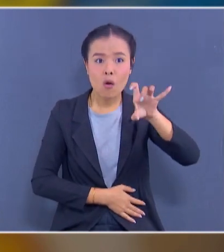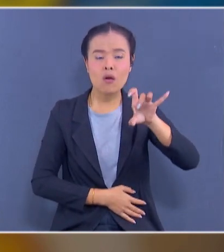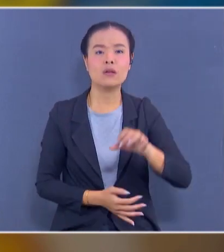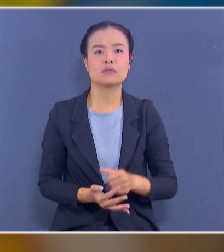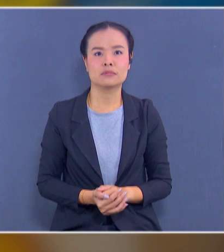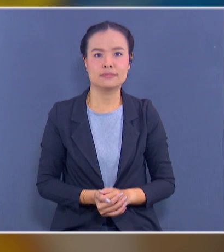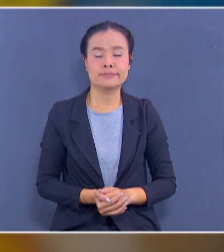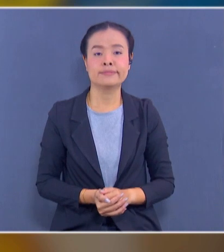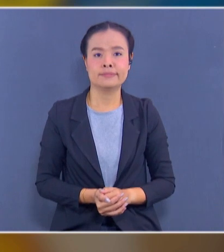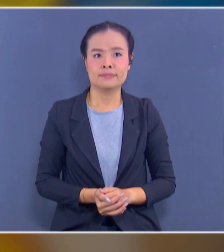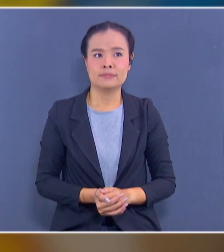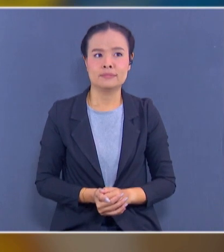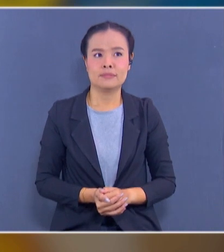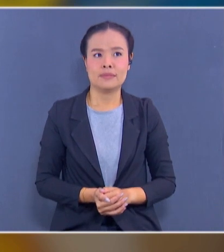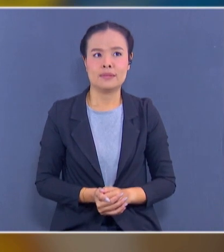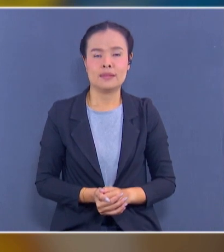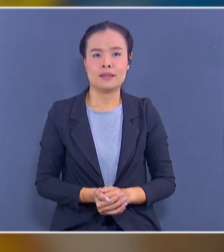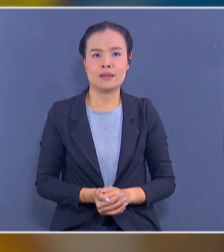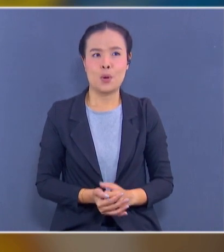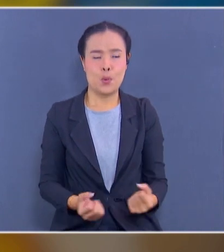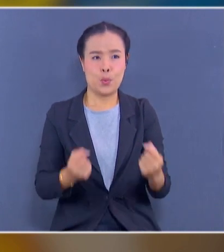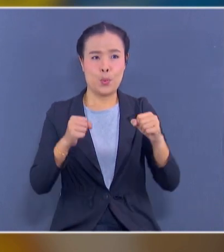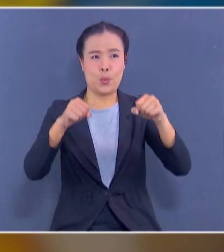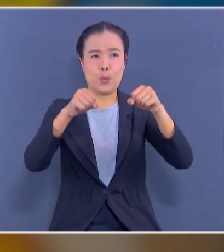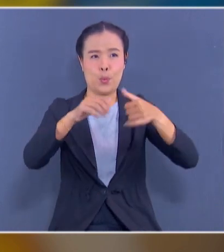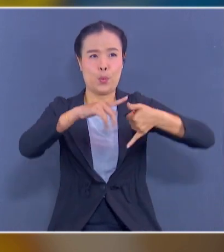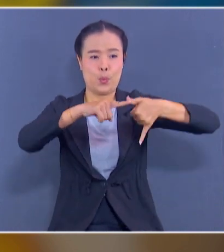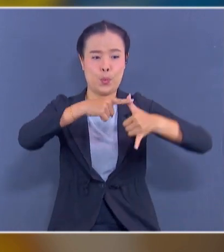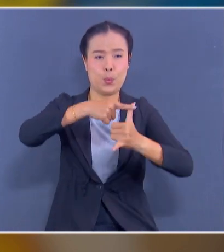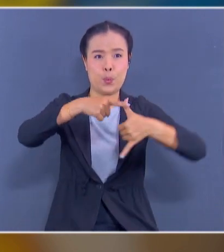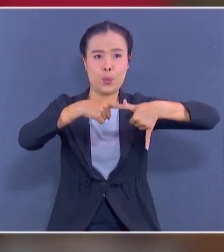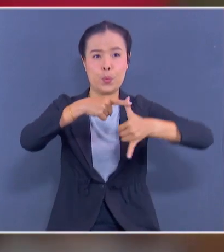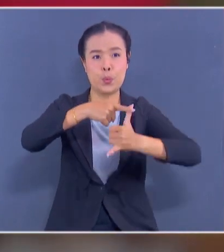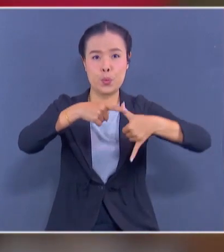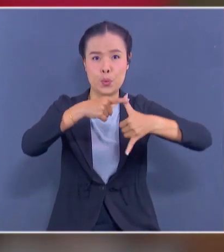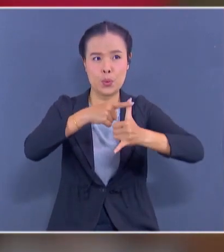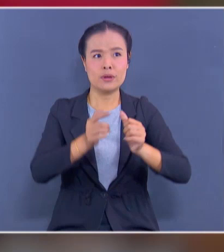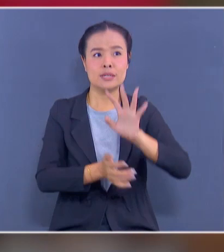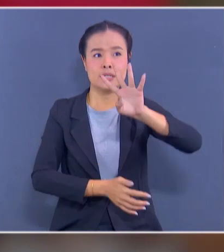51,800 บาทครับยังมีเครื่องบริหารกล้ามแขนแบบโหนตัวคู่อีกครับตัวละ